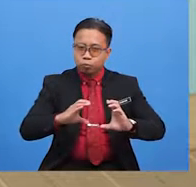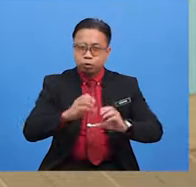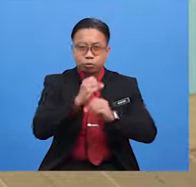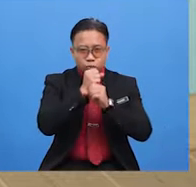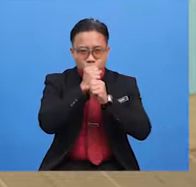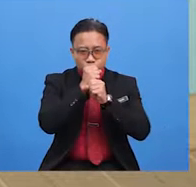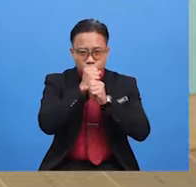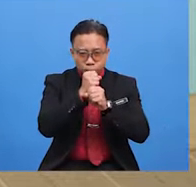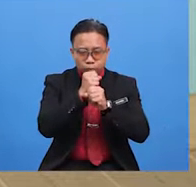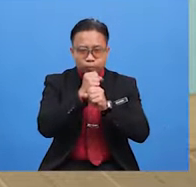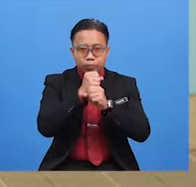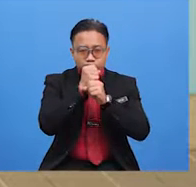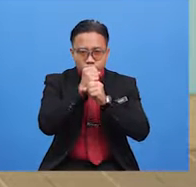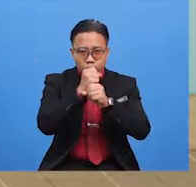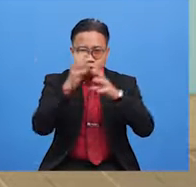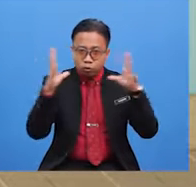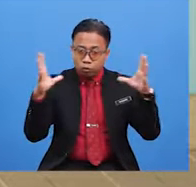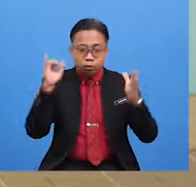tersebut.